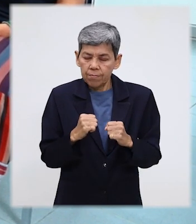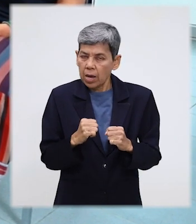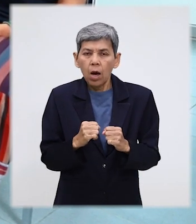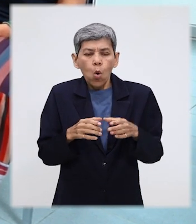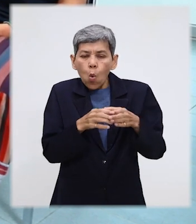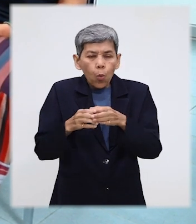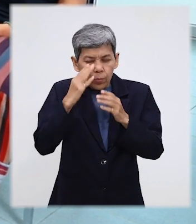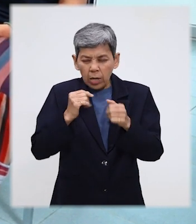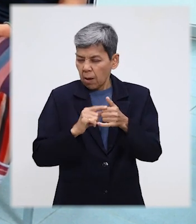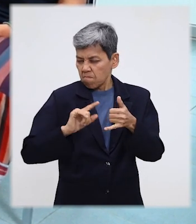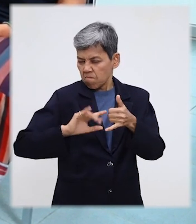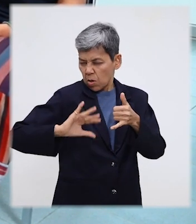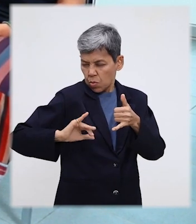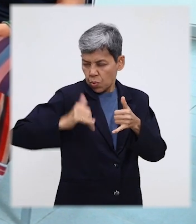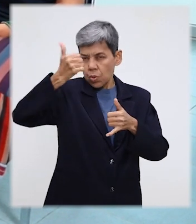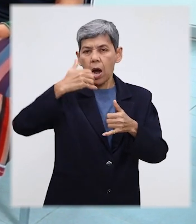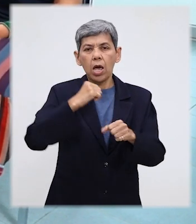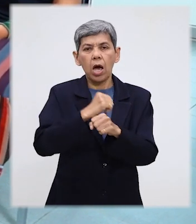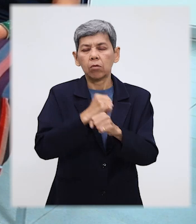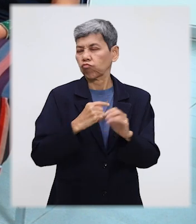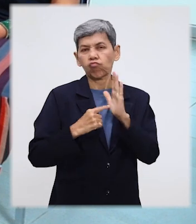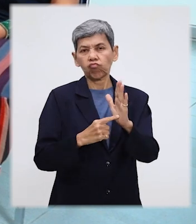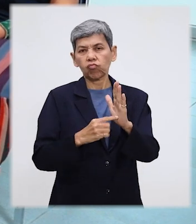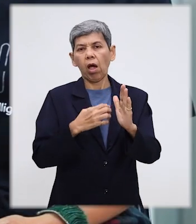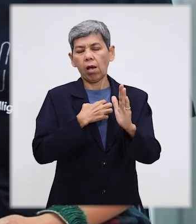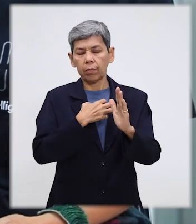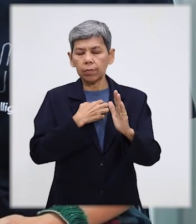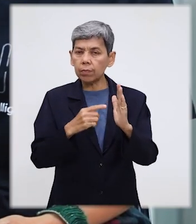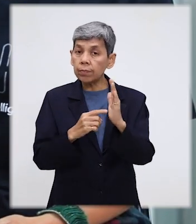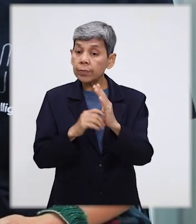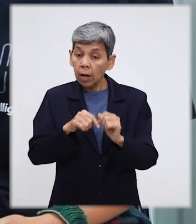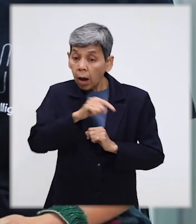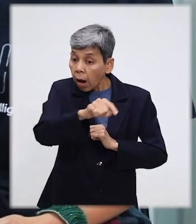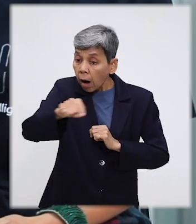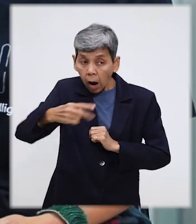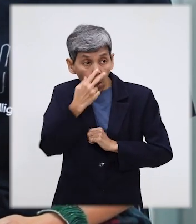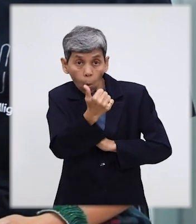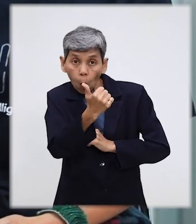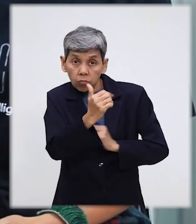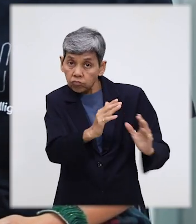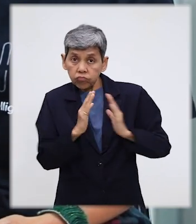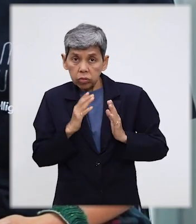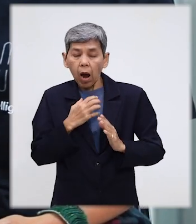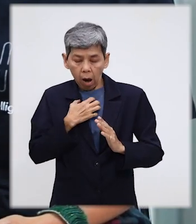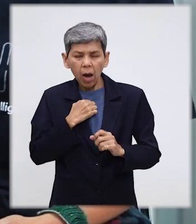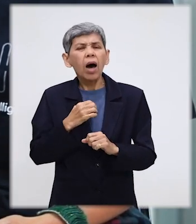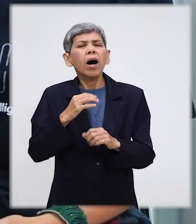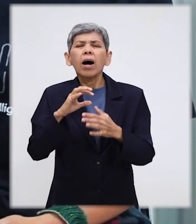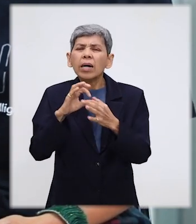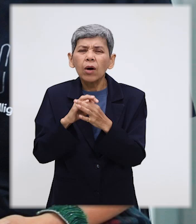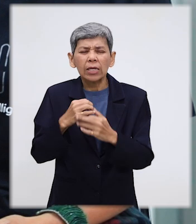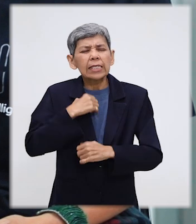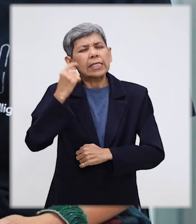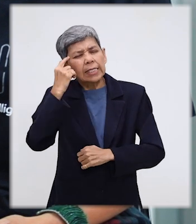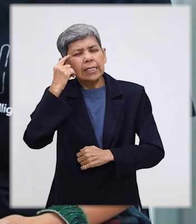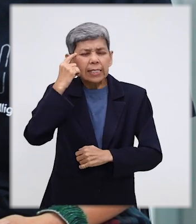างคนกลุ่มนี้ไปเรื่อยๆเพราะว่าสุดท้ายแล้วเราอยากให้เขาเป็นต้นแบบค่ะให้กับคนพิการกลุ่มอื่นเพียงแต่ว่าในเรื่องของ